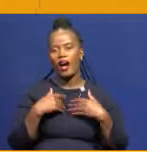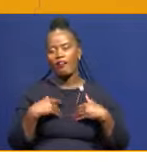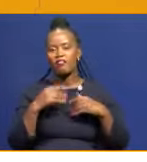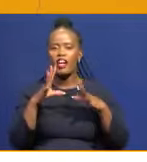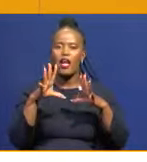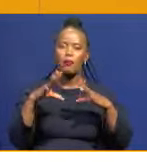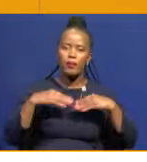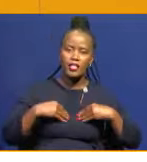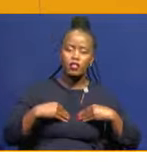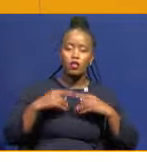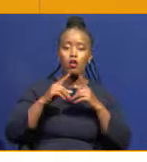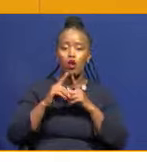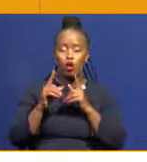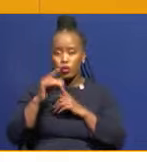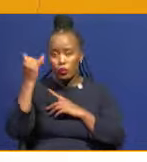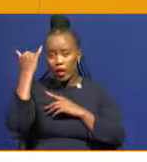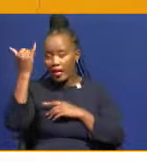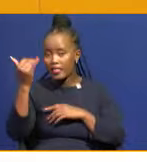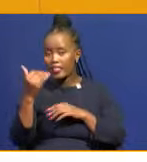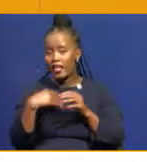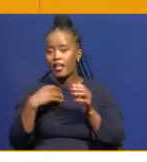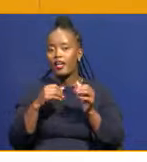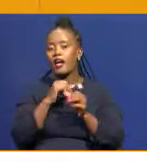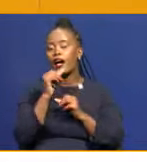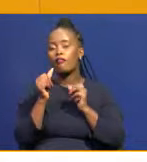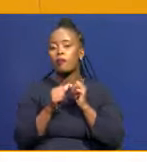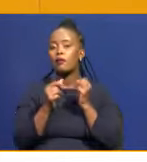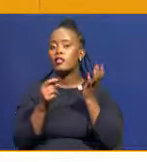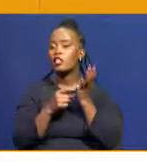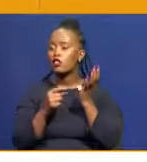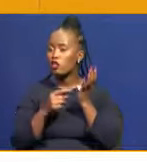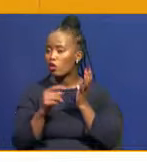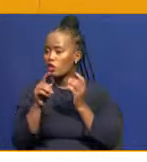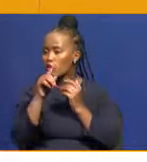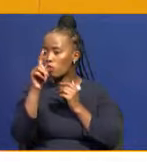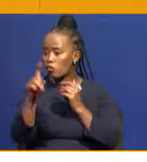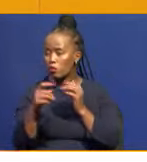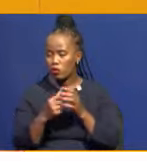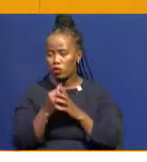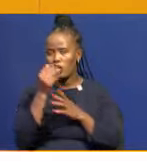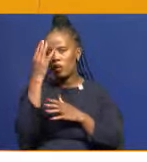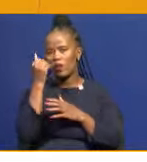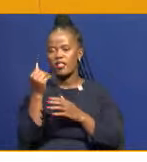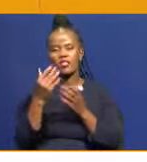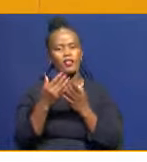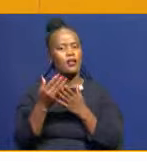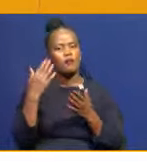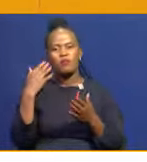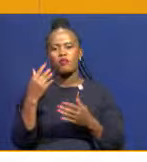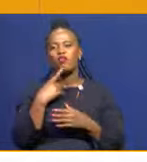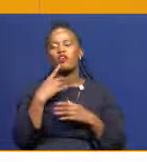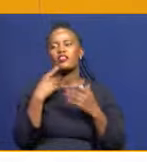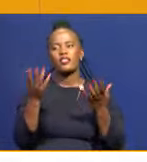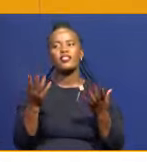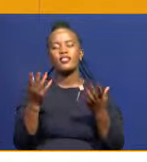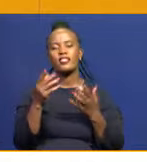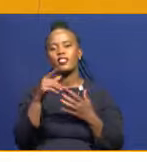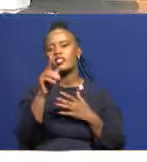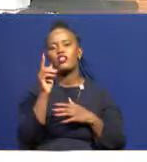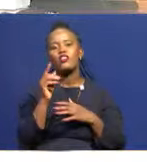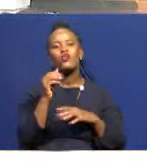je wanaufahamu kuhusiana na mambo ya teknolojia? Kwa sababu kuna wakati alikuwa anasema swala la finya ni kufinya ama kubonyeza alafu pesa